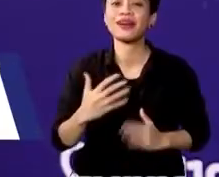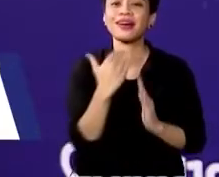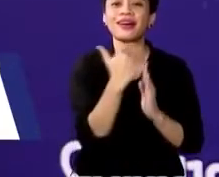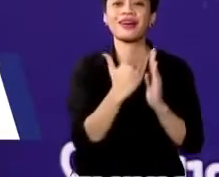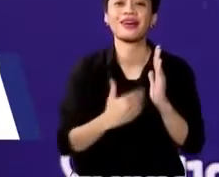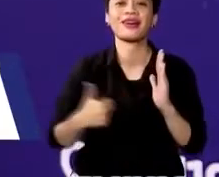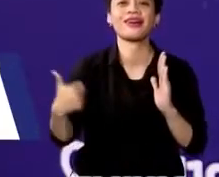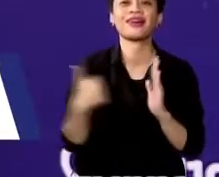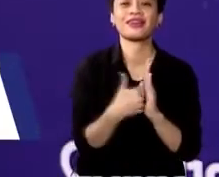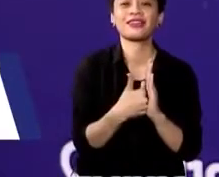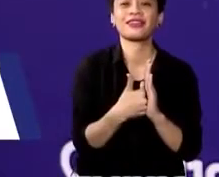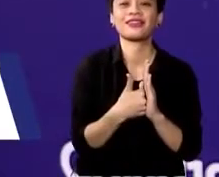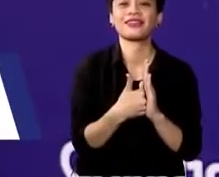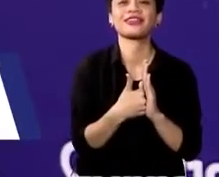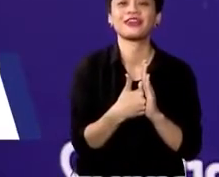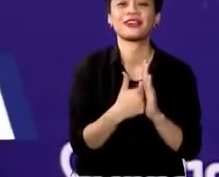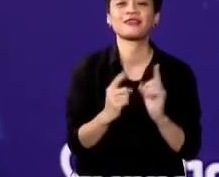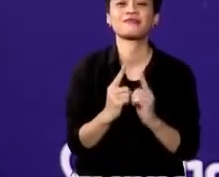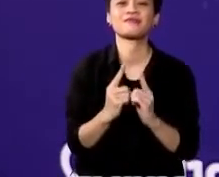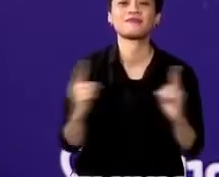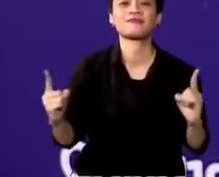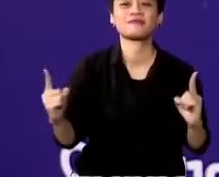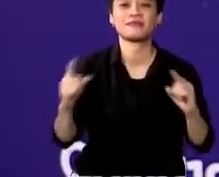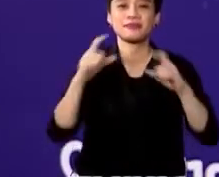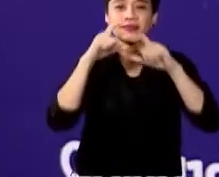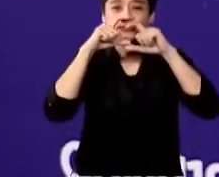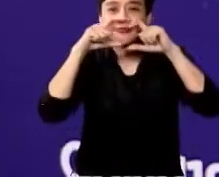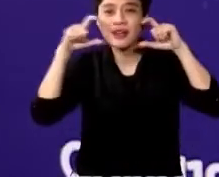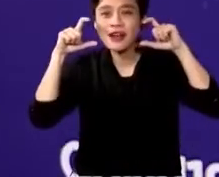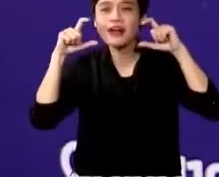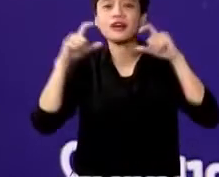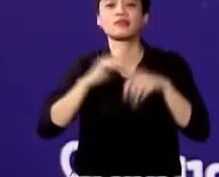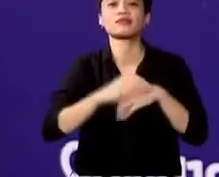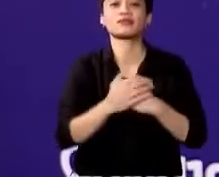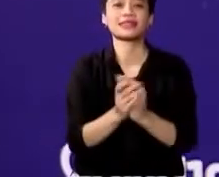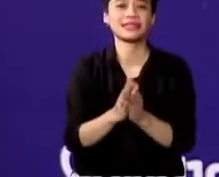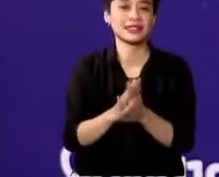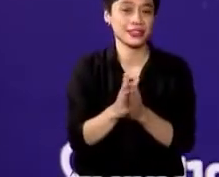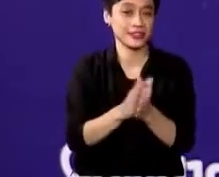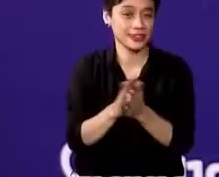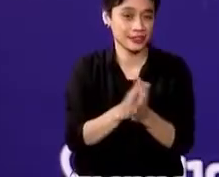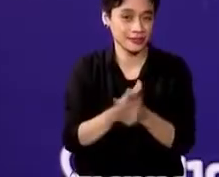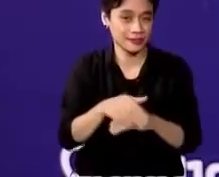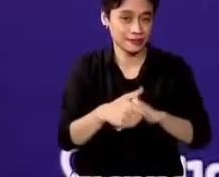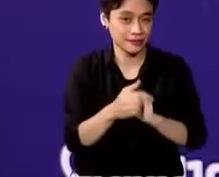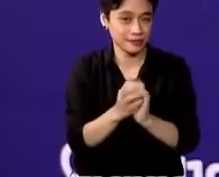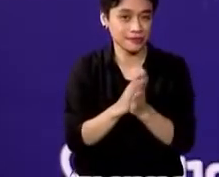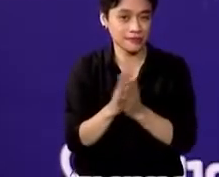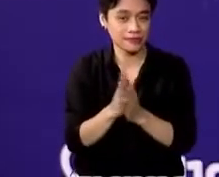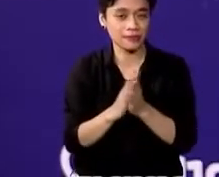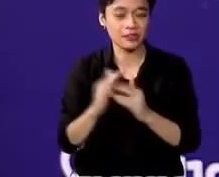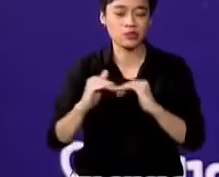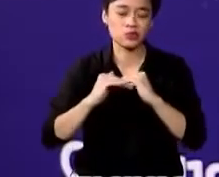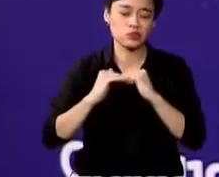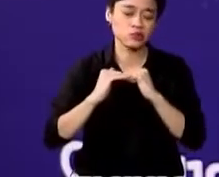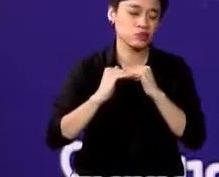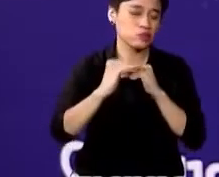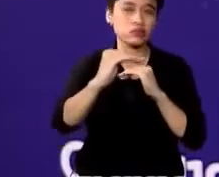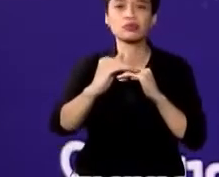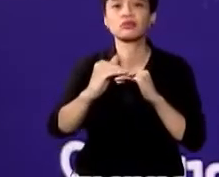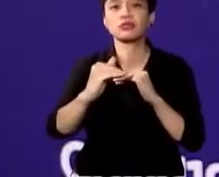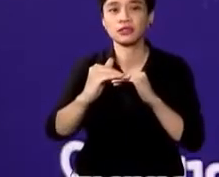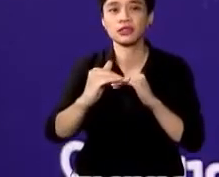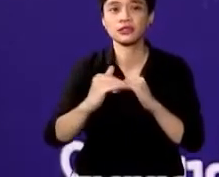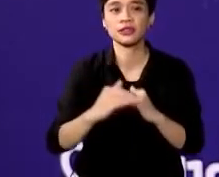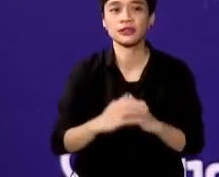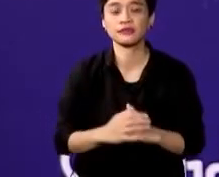ee jaga apa jaga jarak pakai masker gitu ya cuci tangan dan itu harus dilakukan secara konsisten dan